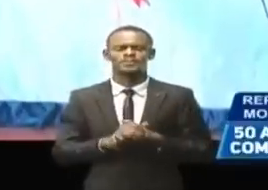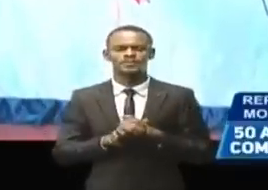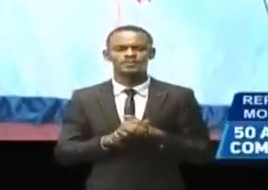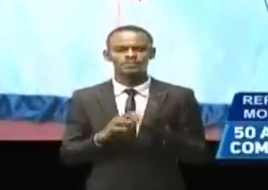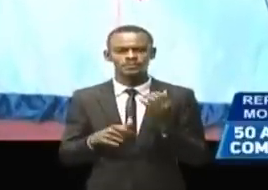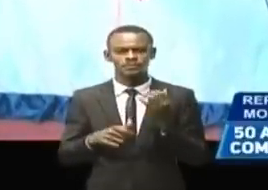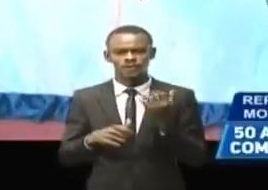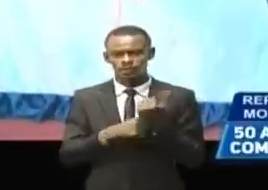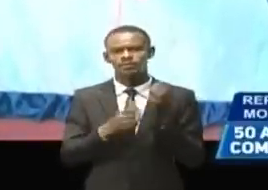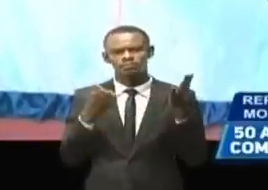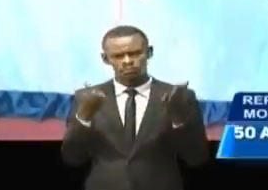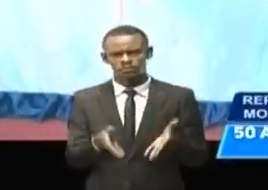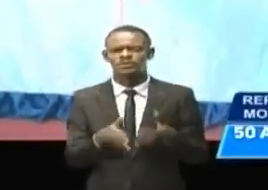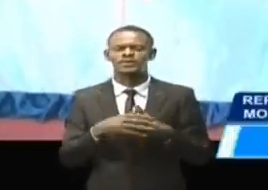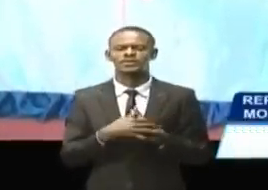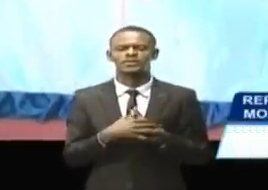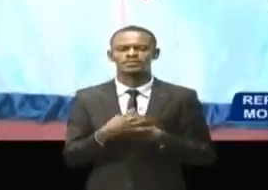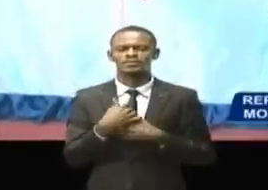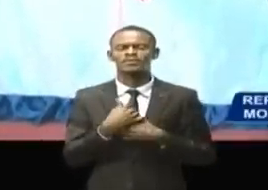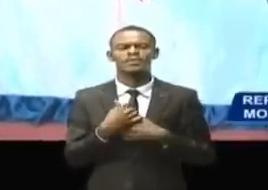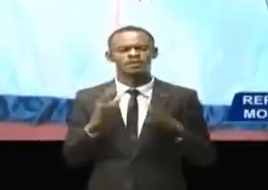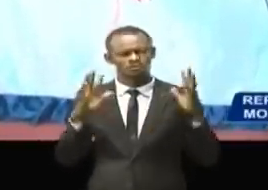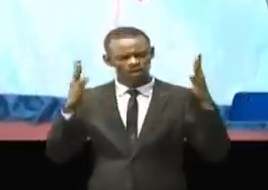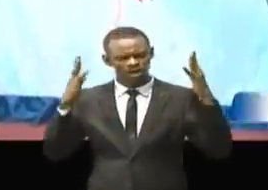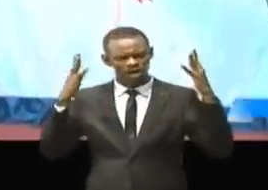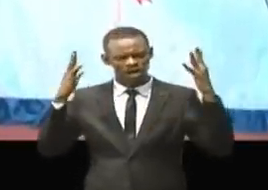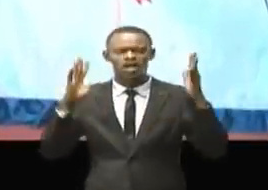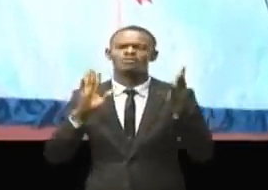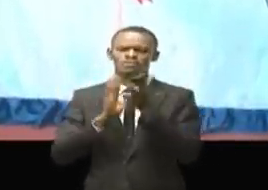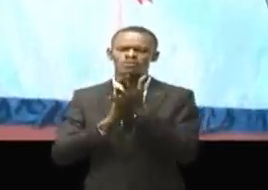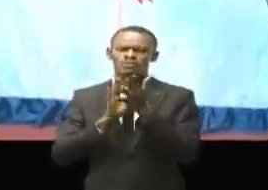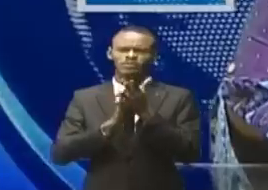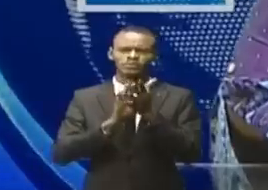l'assistance répond alors par des applaudissements nourris.